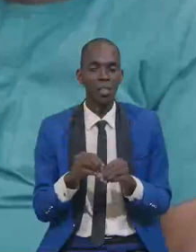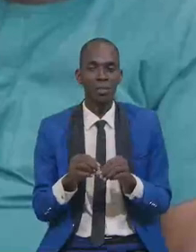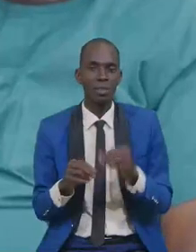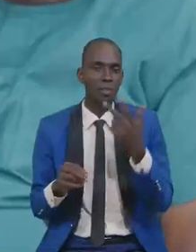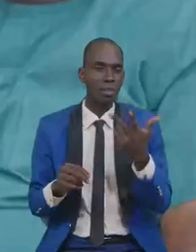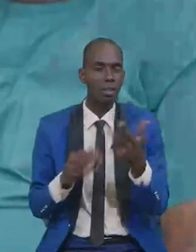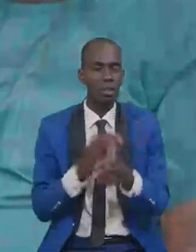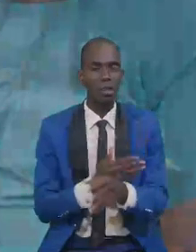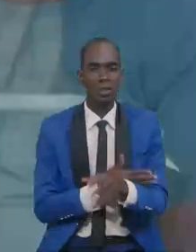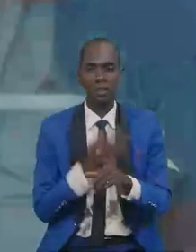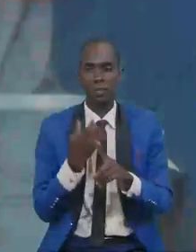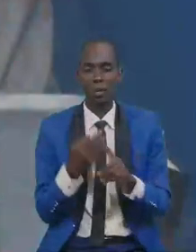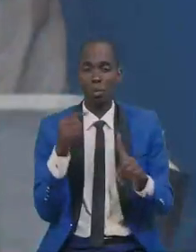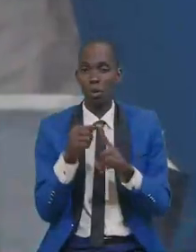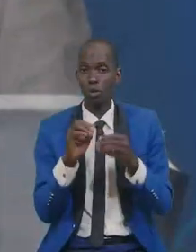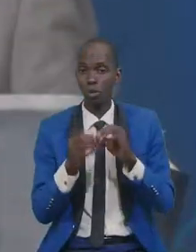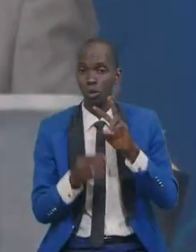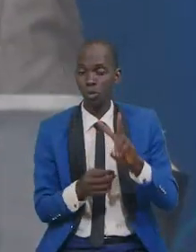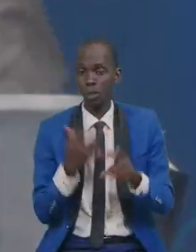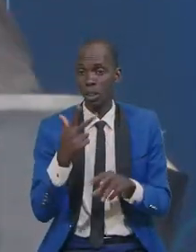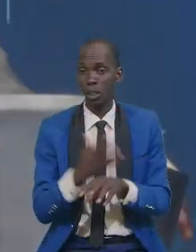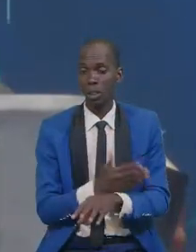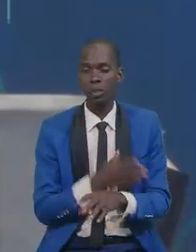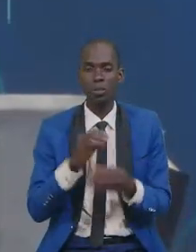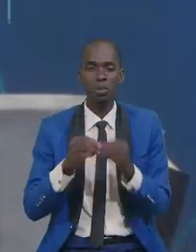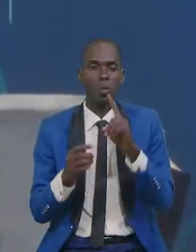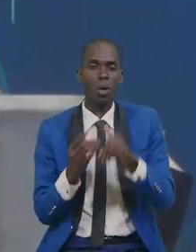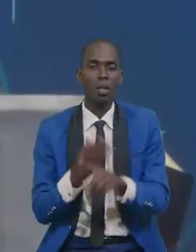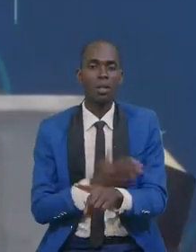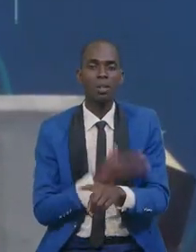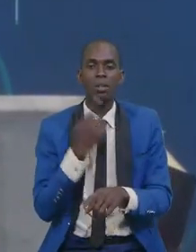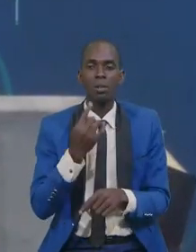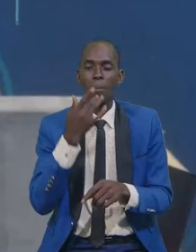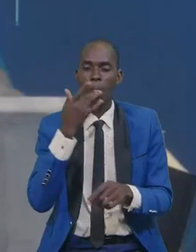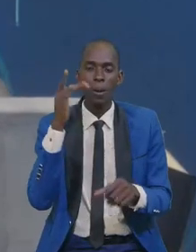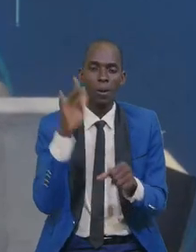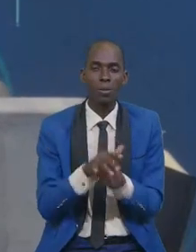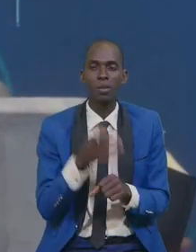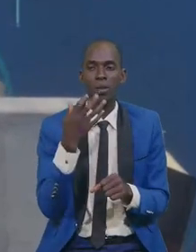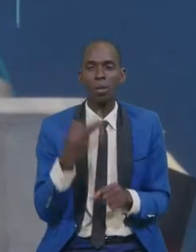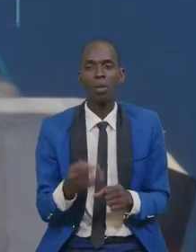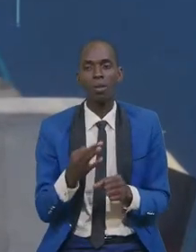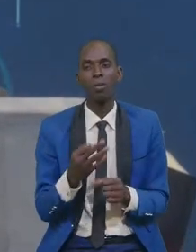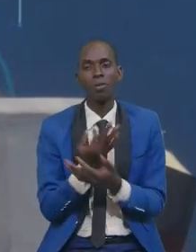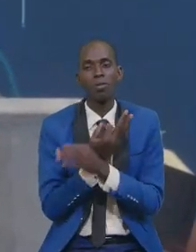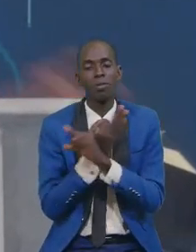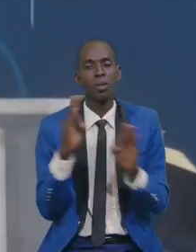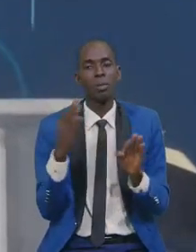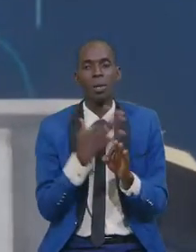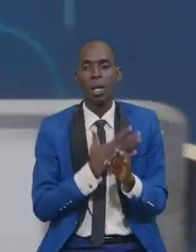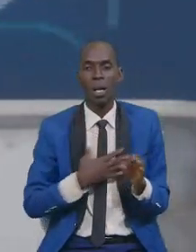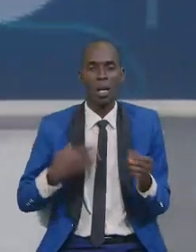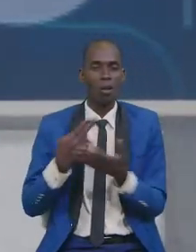Voyons trois éléments. Premièrement, la promesse de la libération et de la